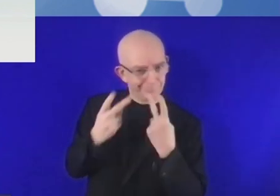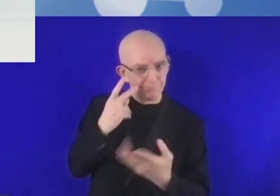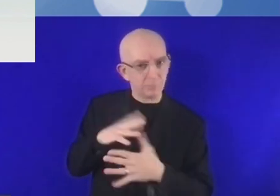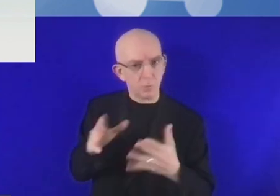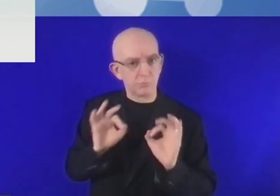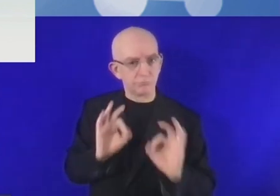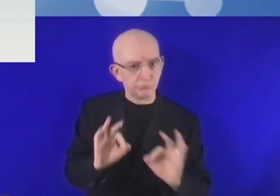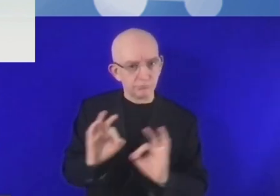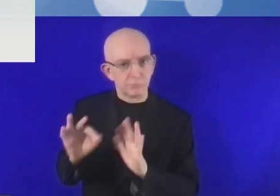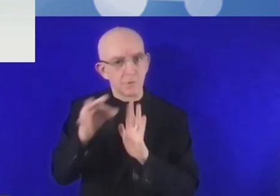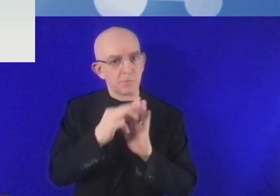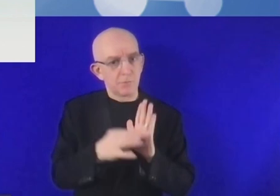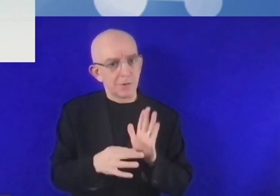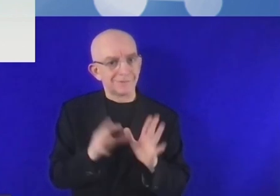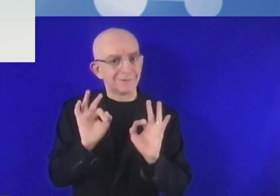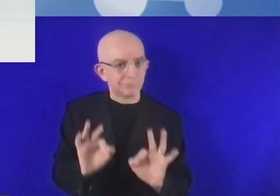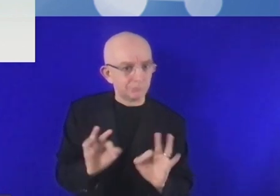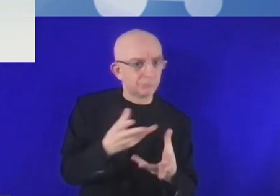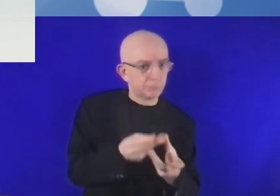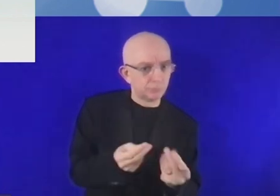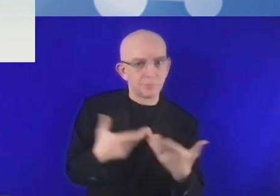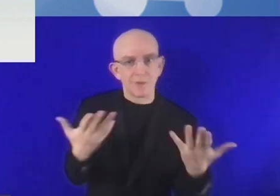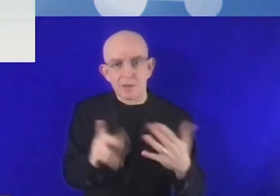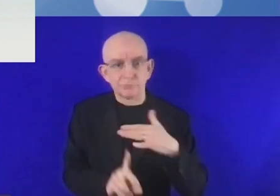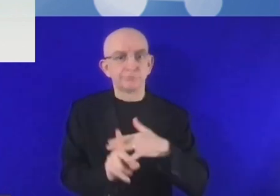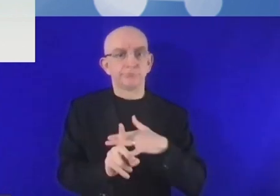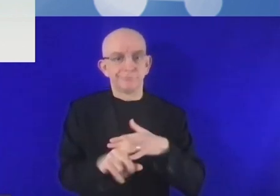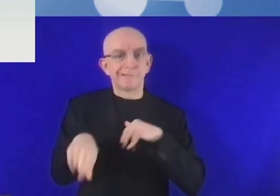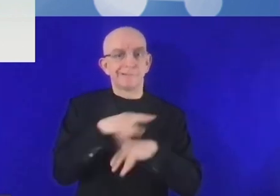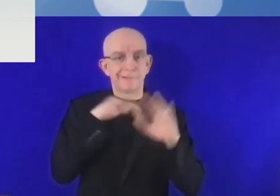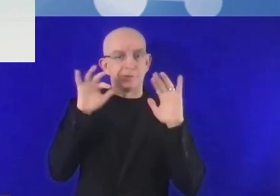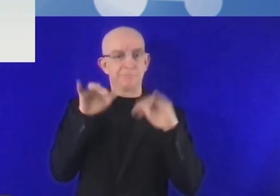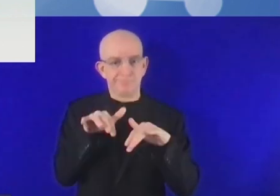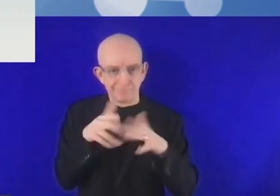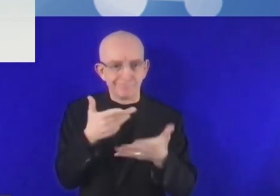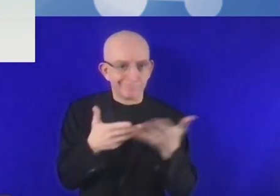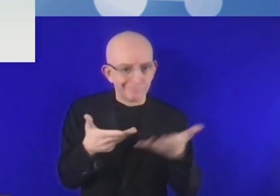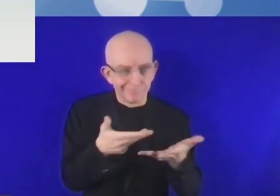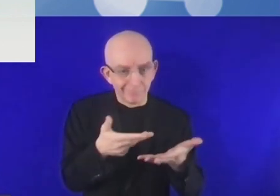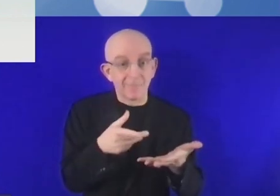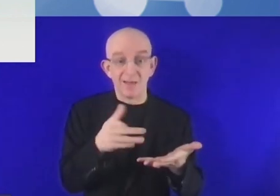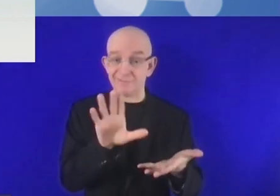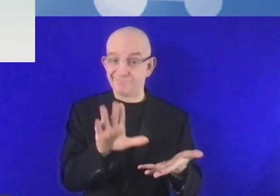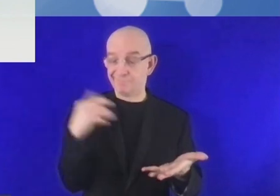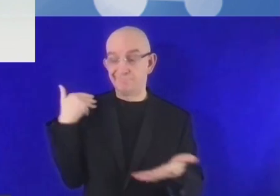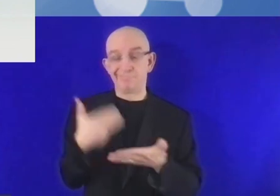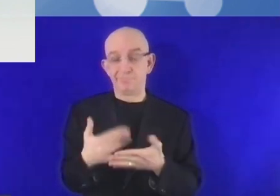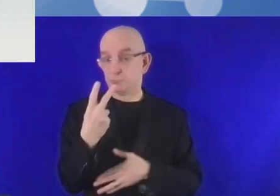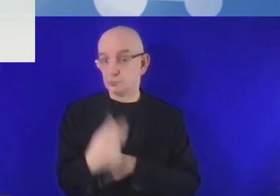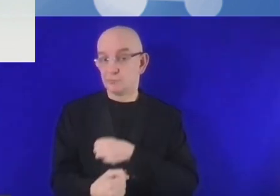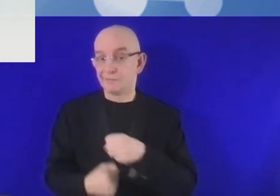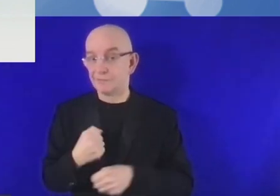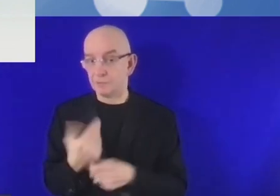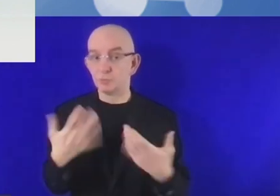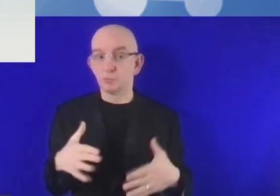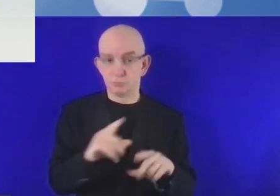odegrania. Decydenci i przedstawiciele ustawodawców muszą w tej chwili pochylić się nad